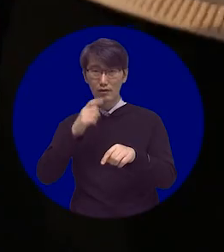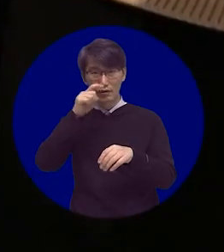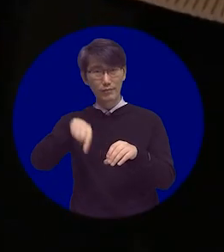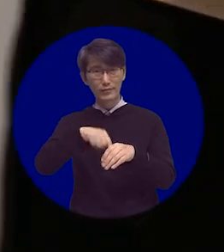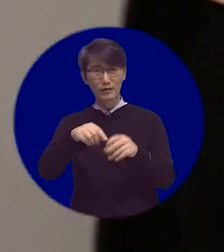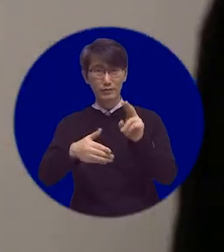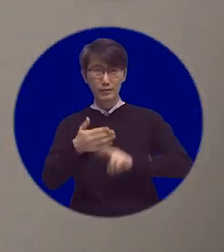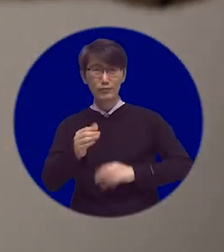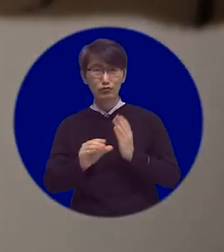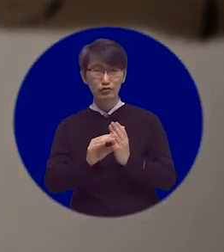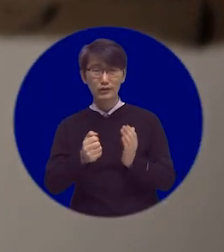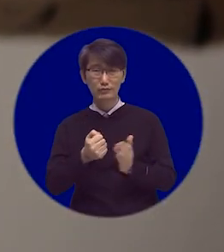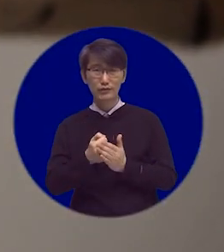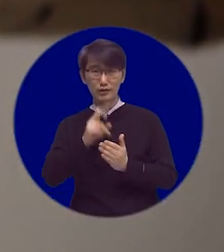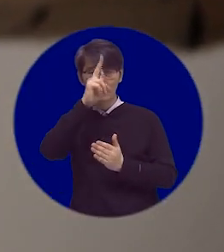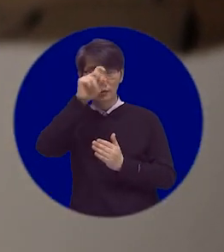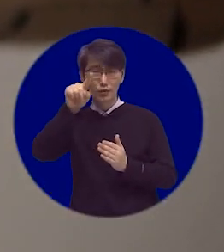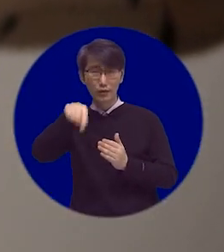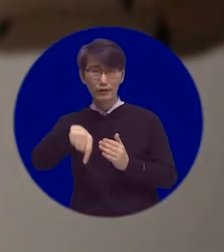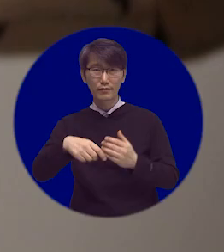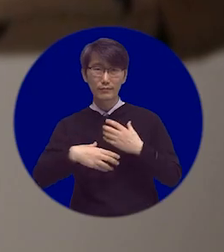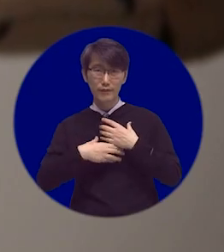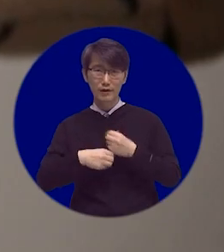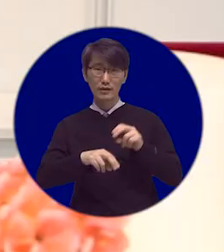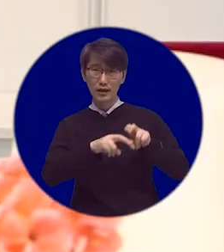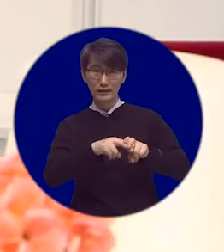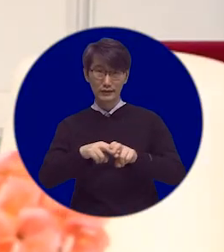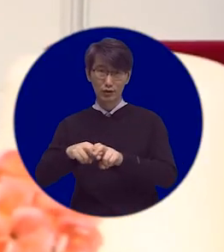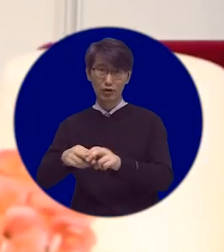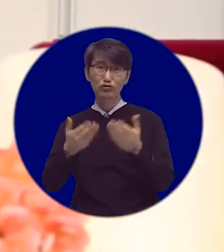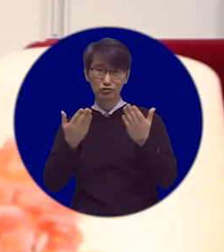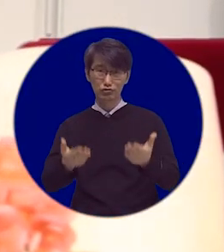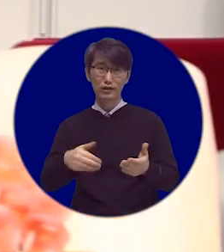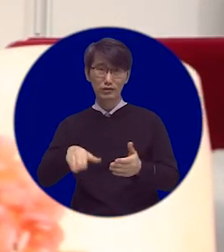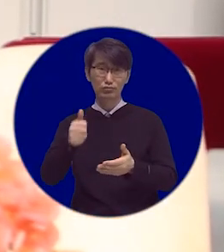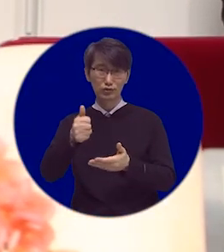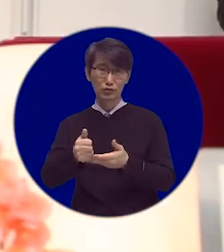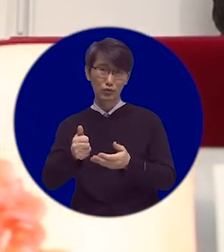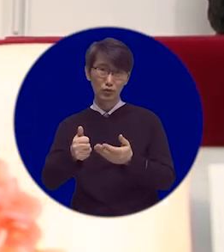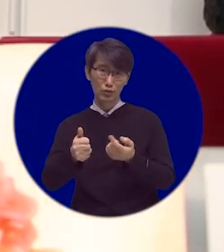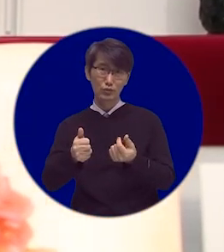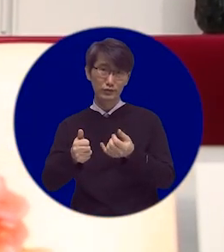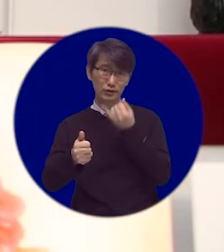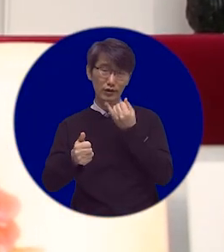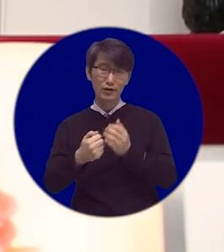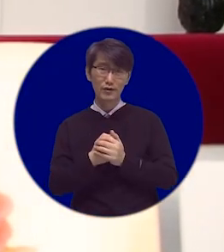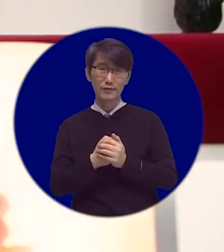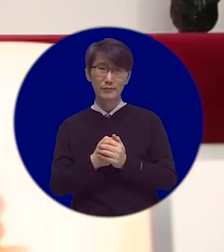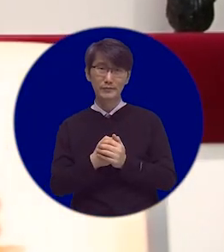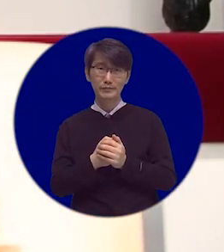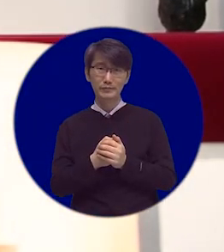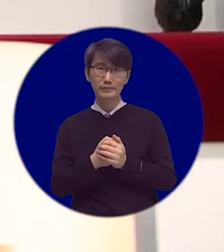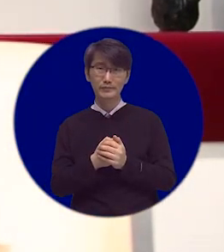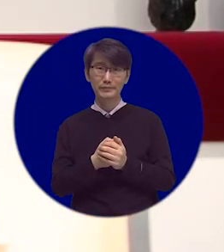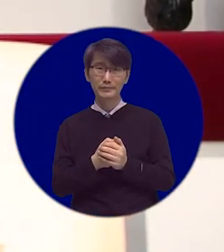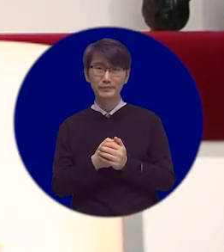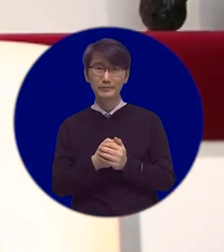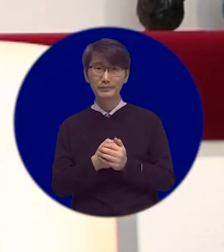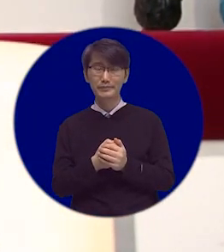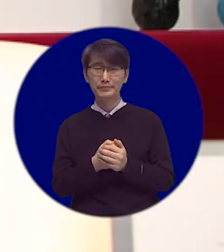판매하고 있기 때문에 점심시간에 오셔서 이 편한 소파에 앉아서 쉬다 가시는 분들이 좀 계십니다.